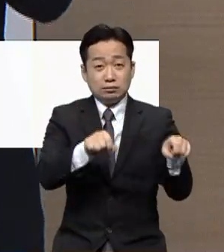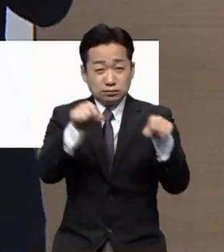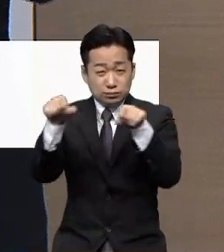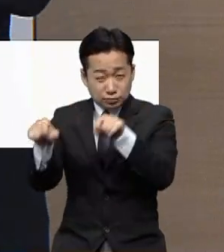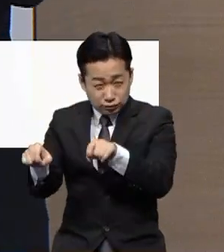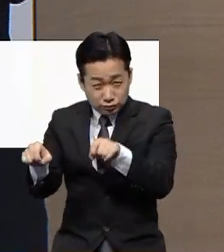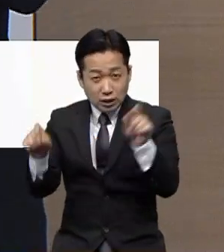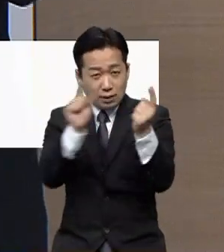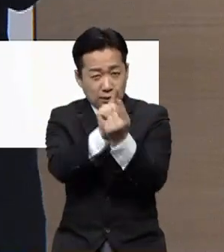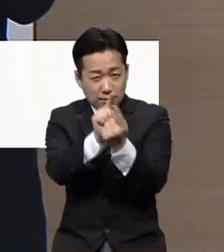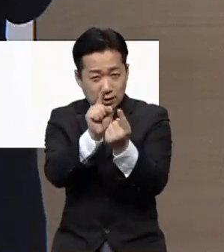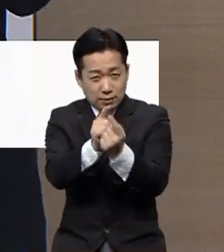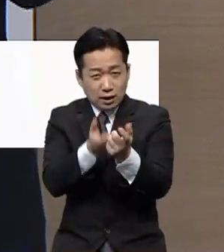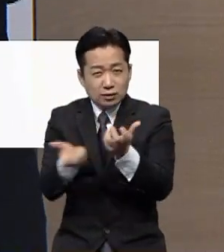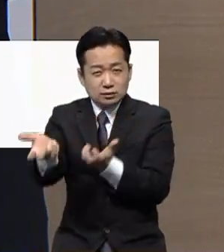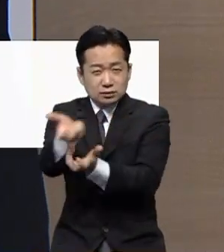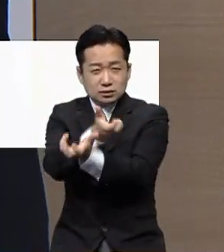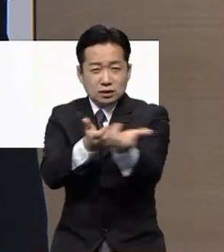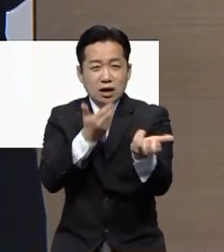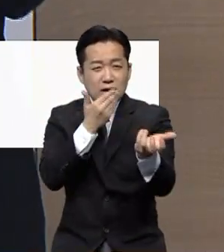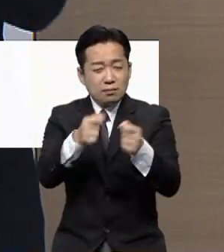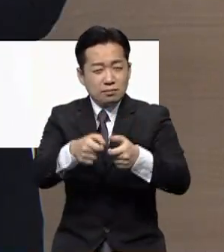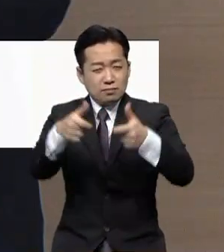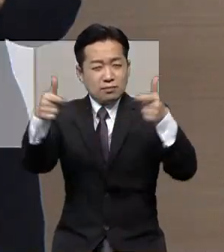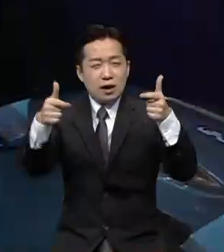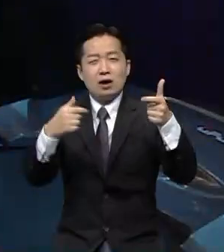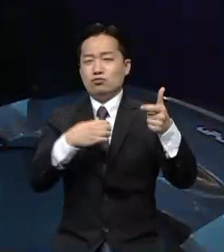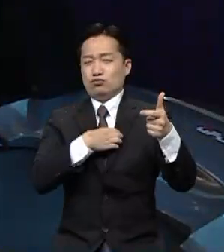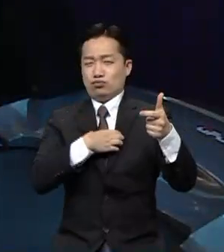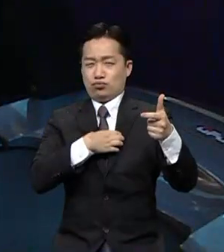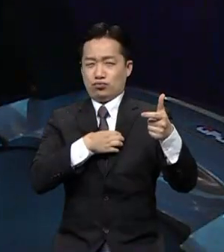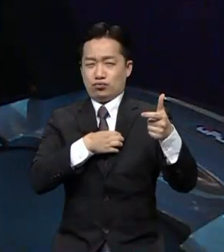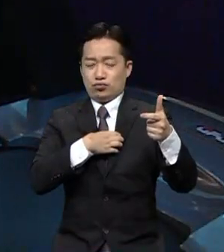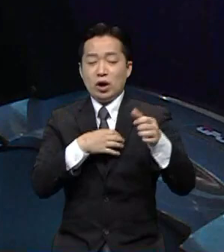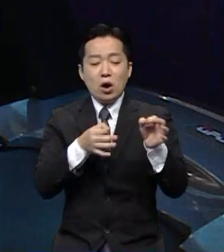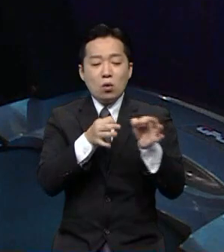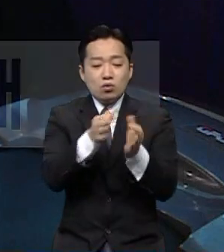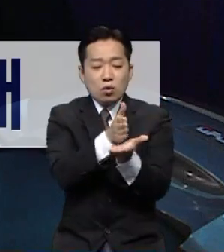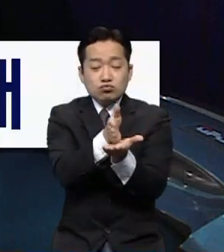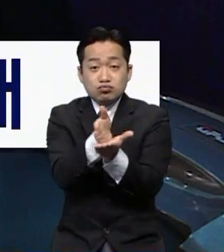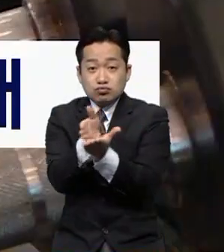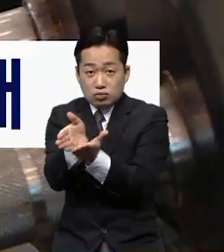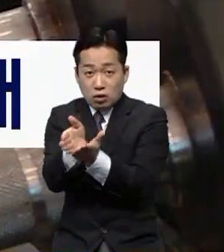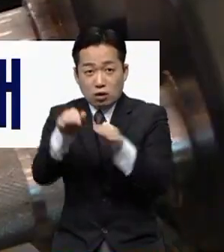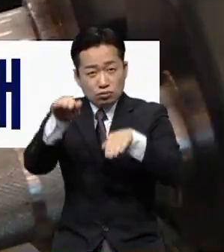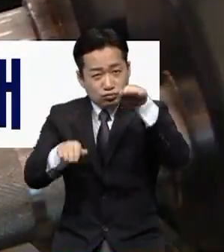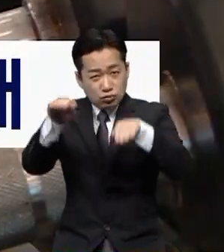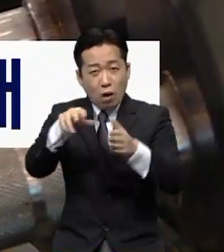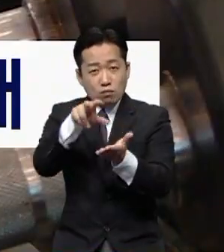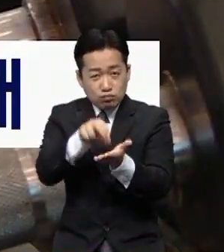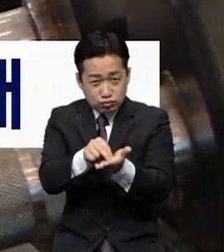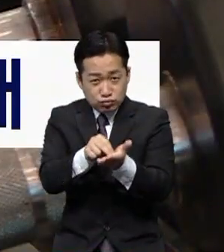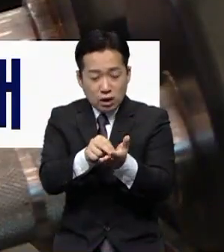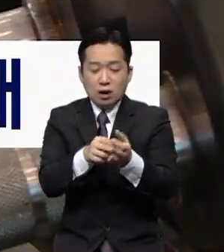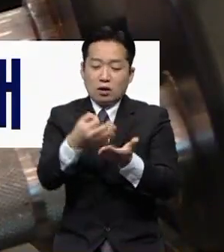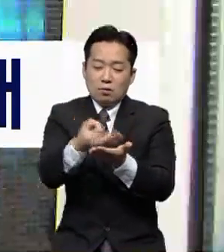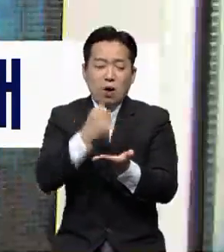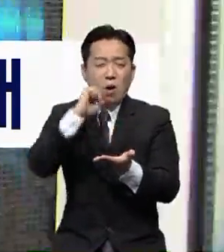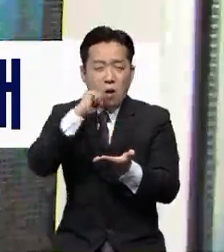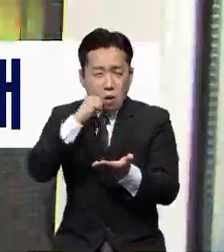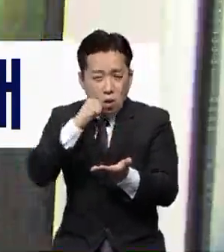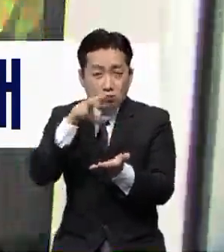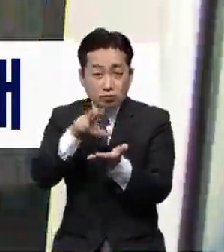만남과 이동량이 증가될 가능성이 큽니다. 업종 간 형평성 문제, 자영업자 생계 곤란